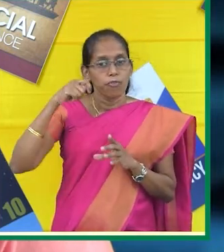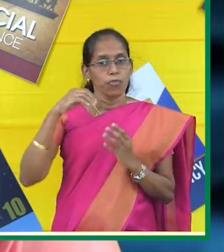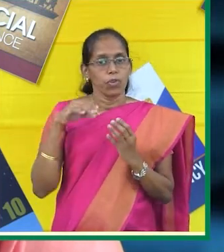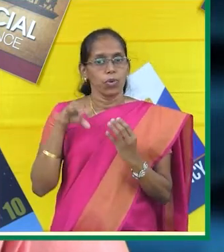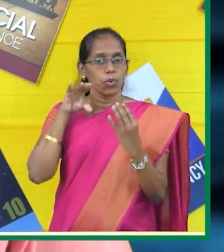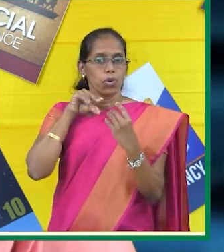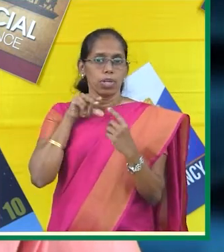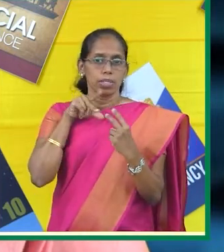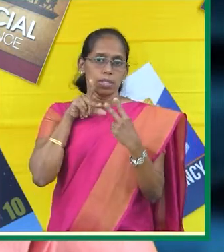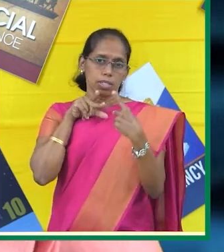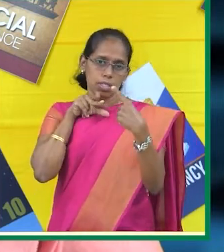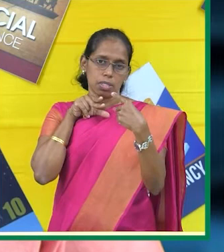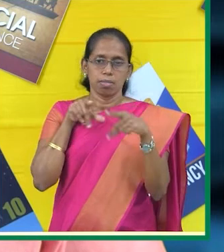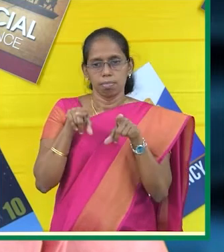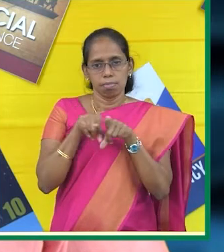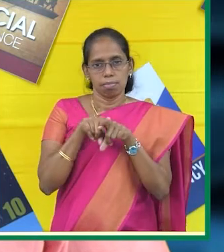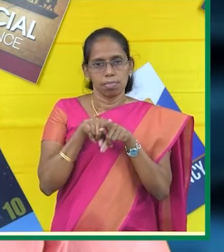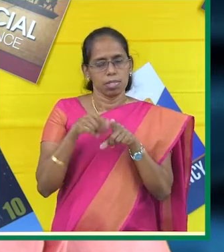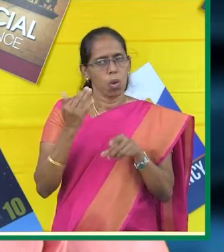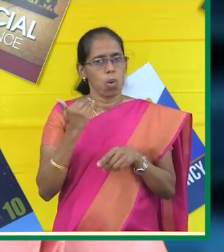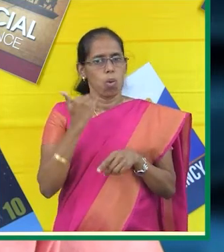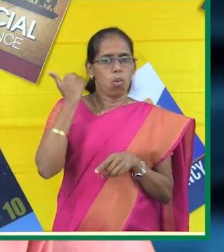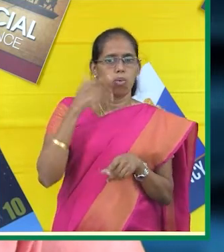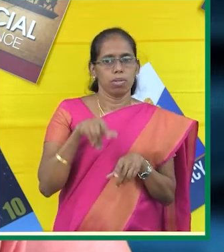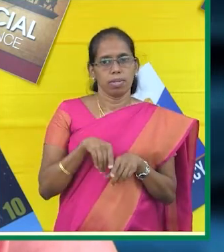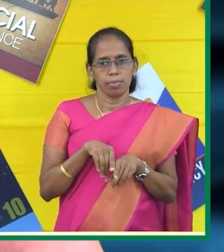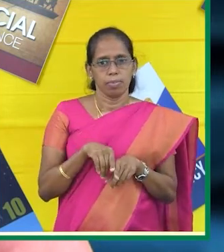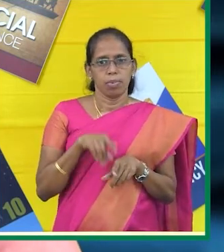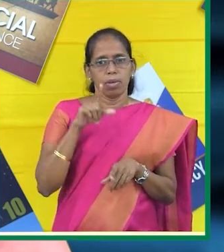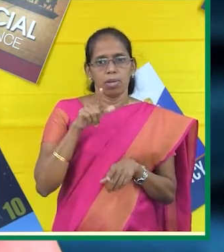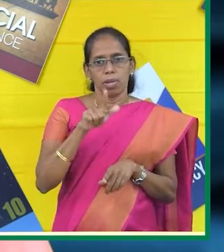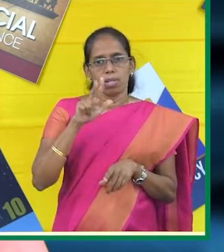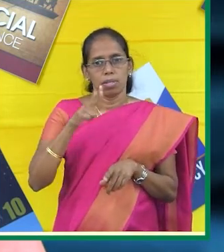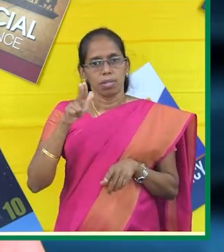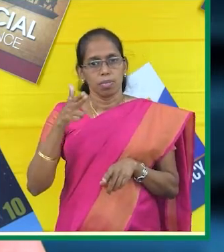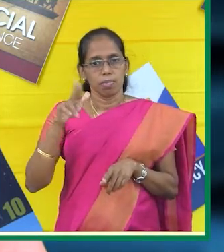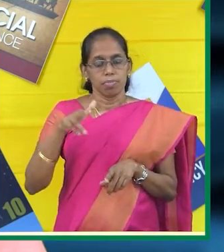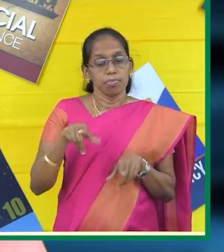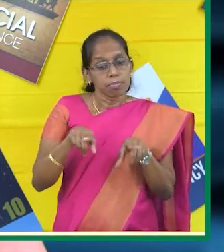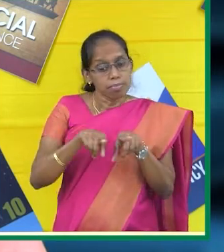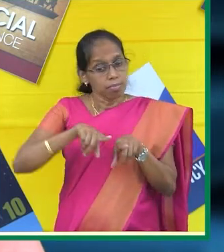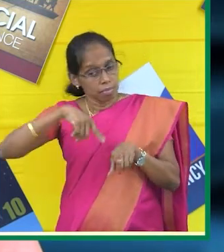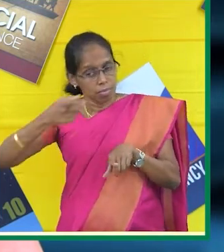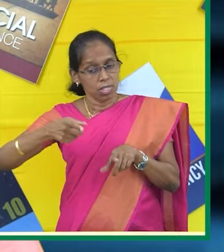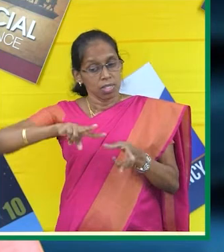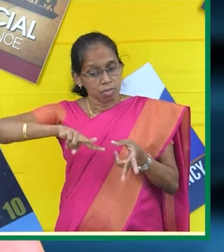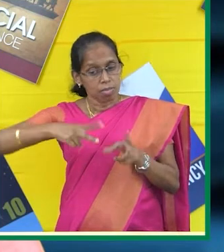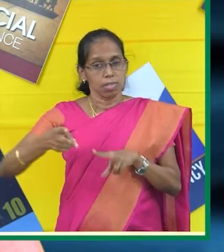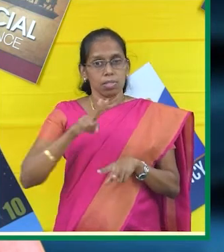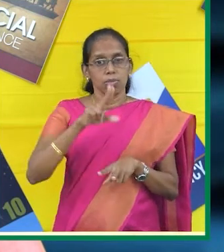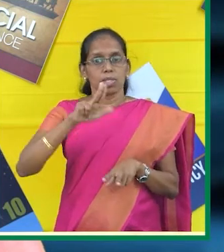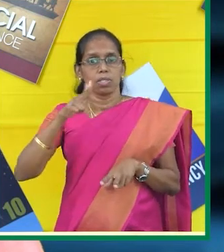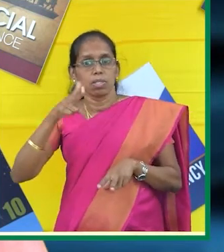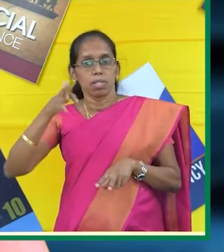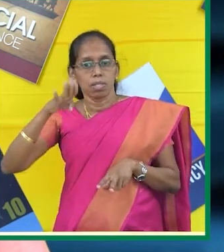வீடியோ காலிங்கிறத அன்னைக்கு சொல்கிறார். 1889 இது 2889 இப்படி இருக்கும் என்று அவர்